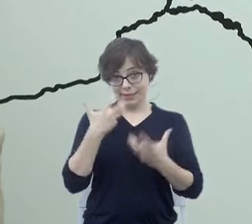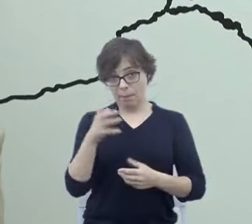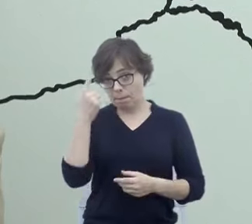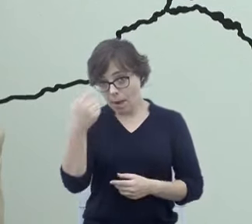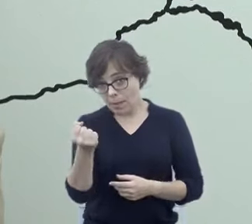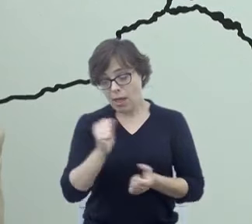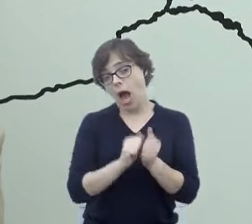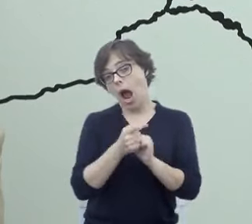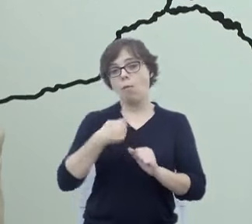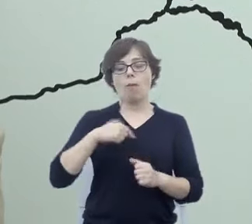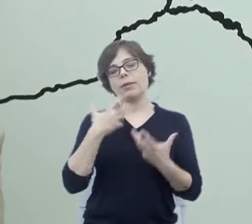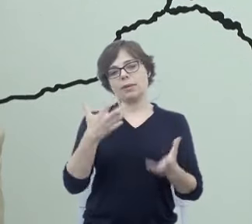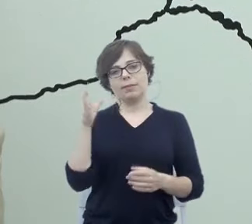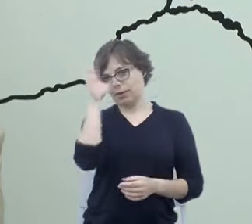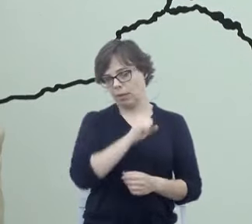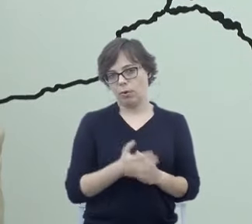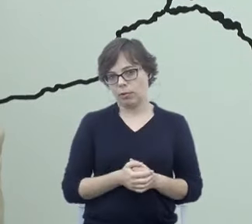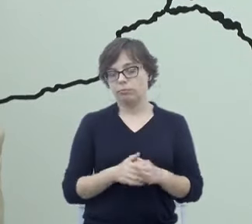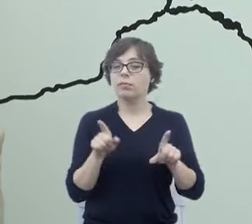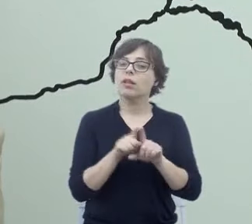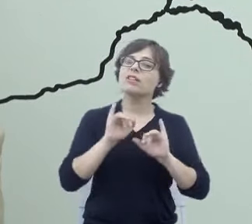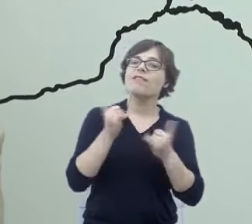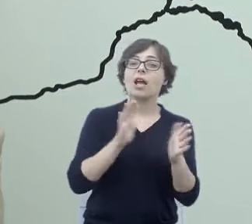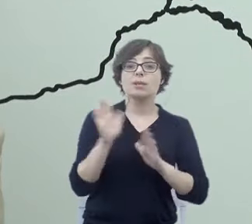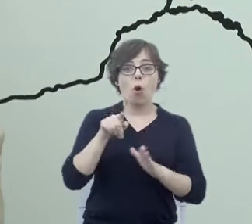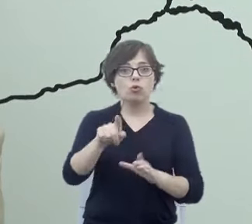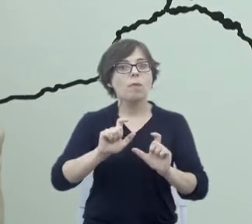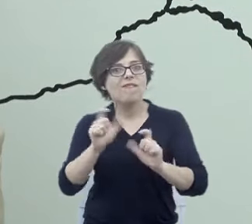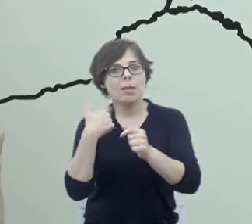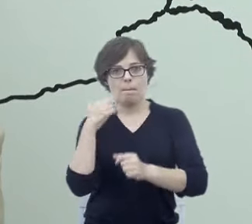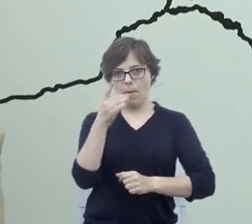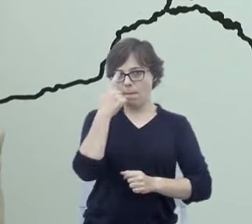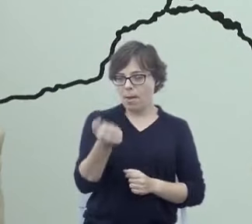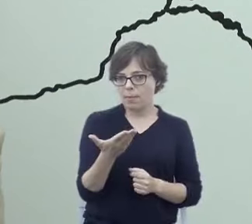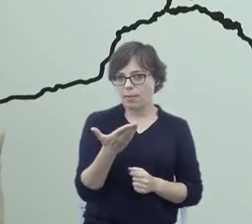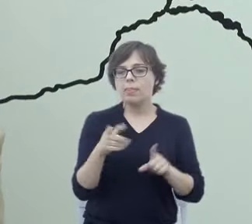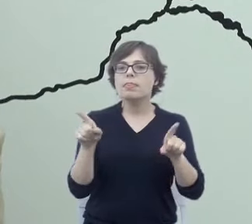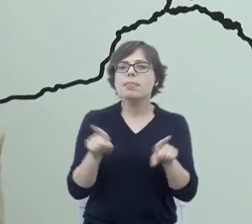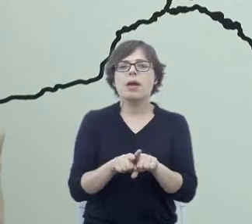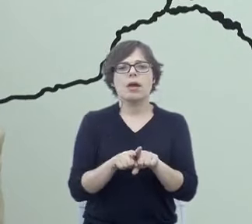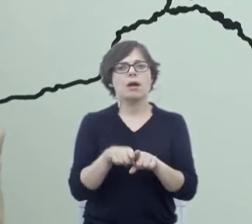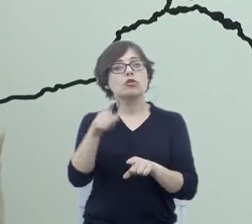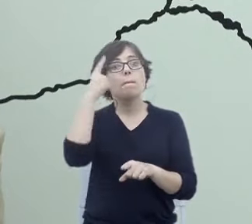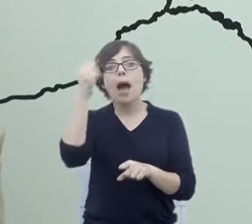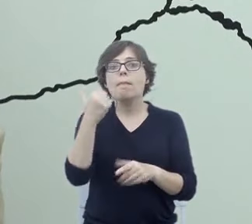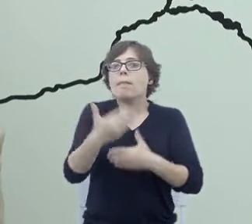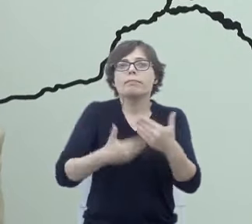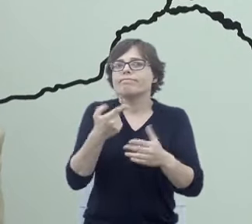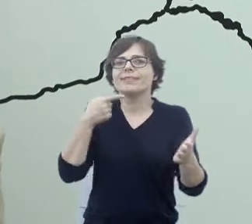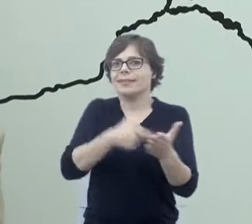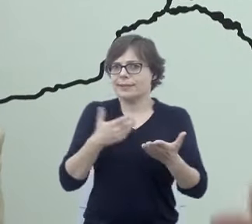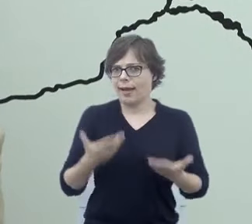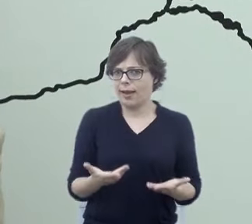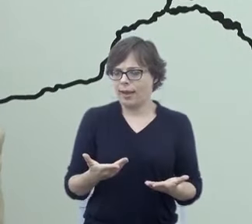zapomnieć i w jaki sposób będziemy o tym wydarzeniu pamiętać i czemu będzie służyć ta pamięć